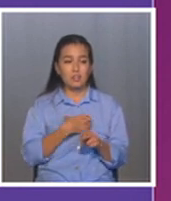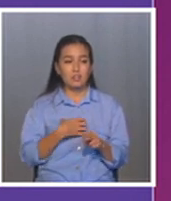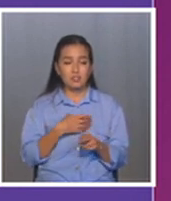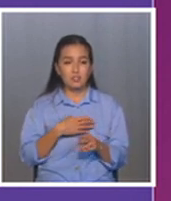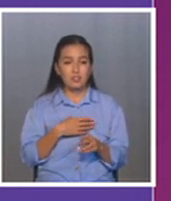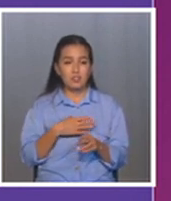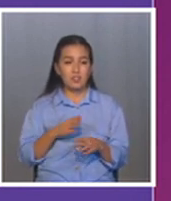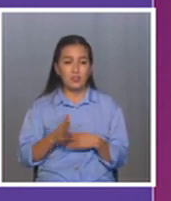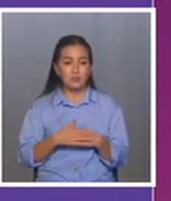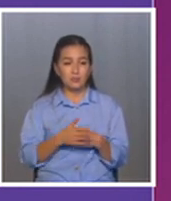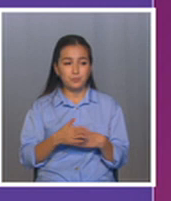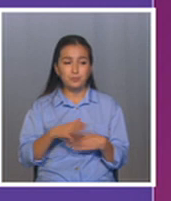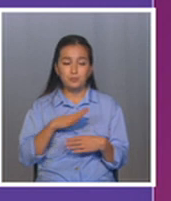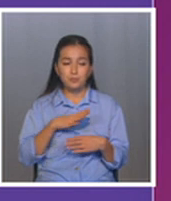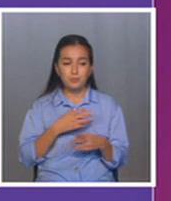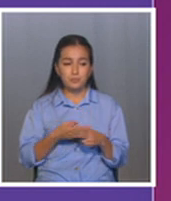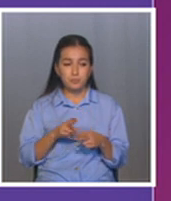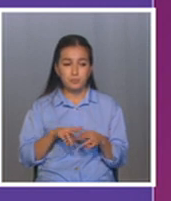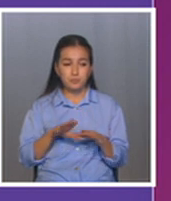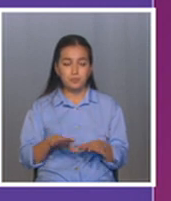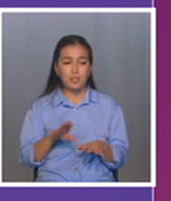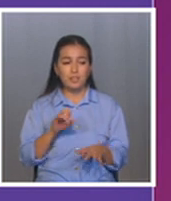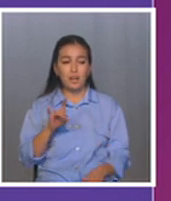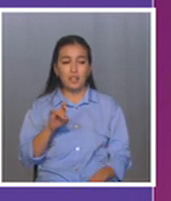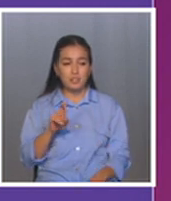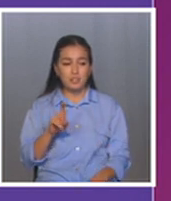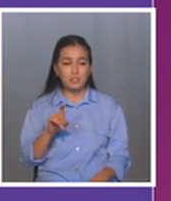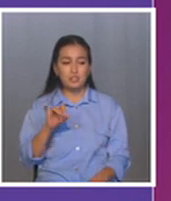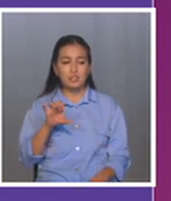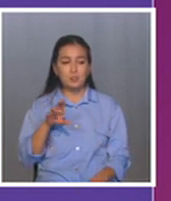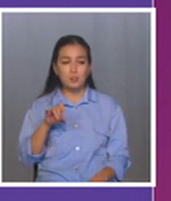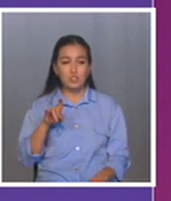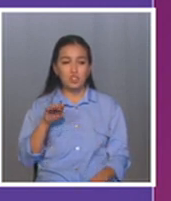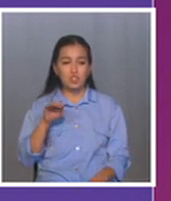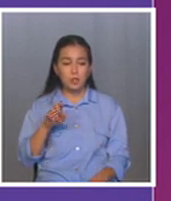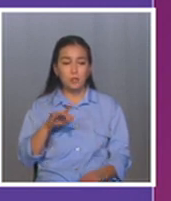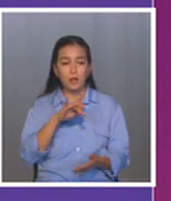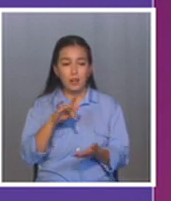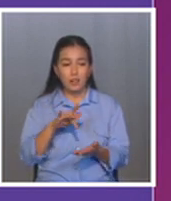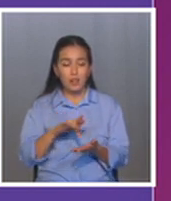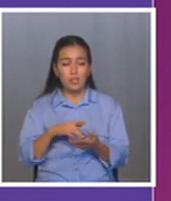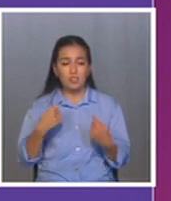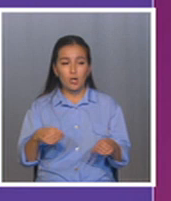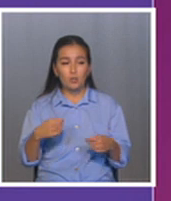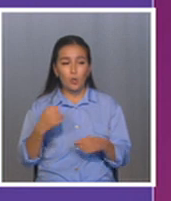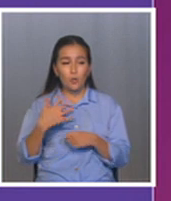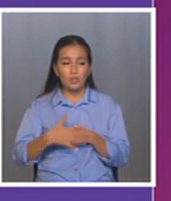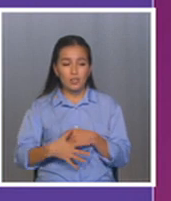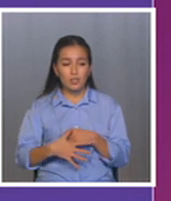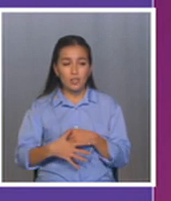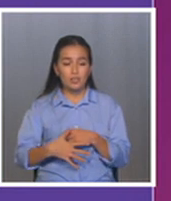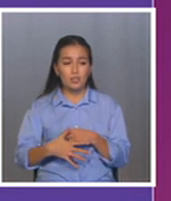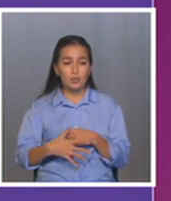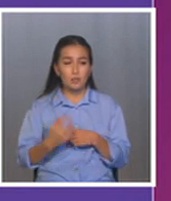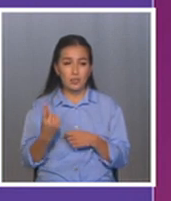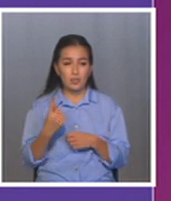қақпа болып саналды. Тараз бен Испиджаб қалалары сауда орталықтарының бірі